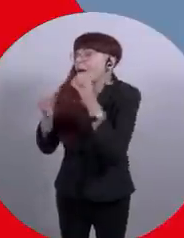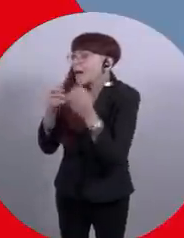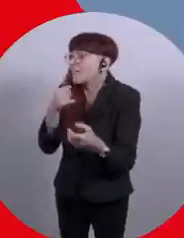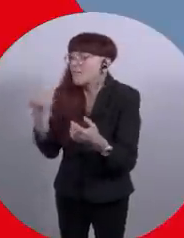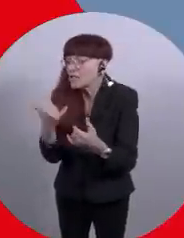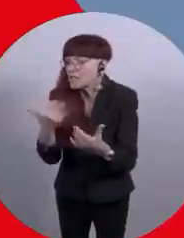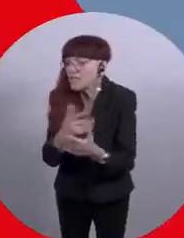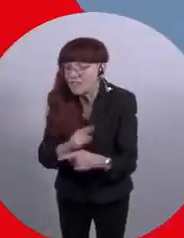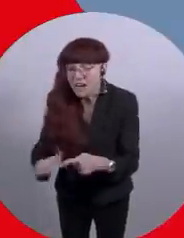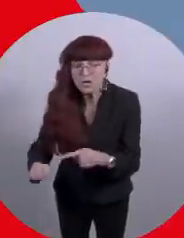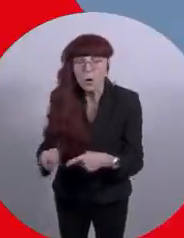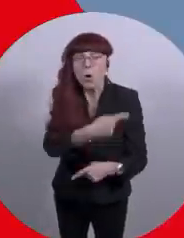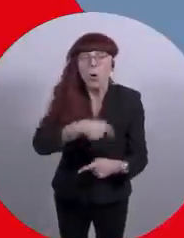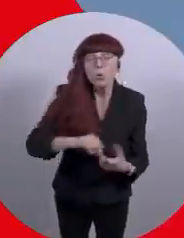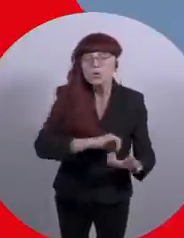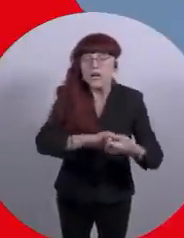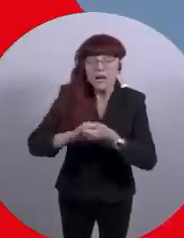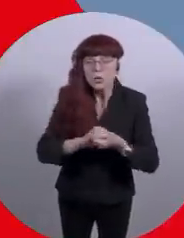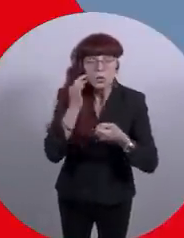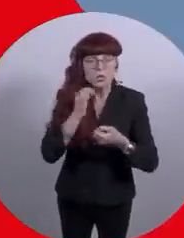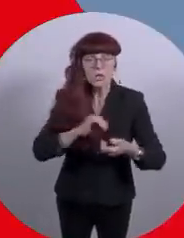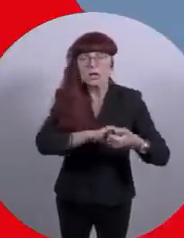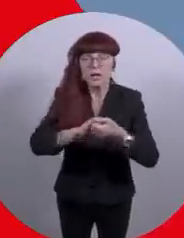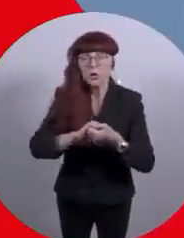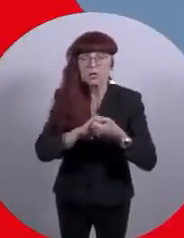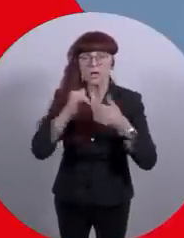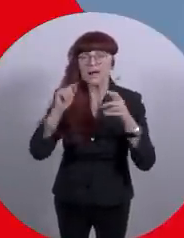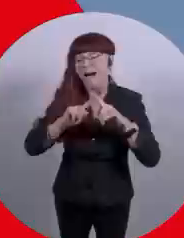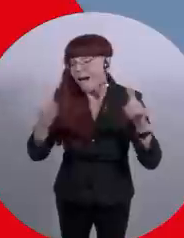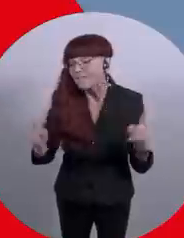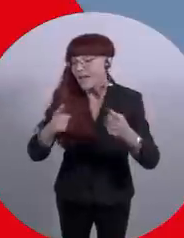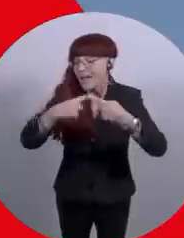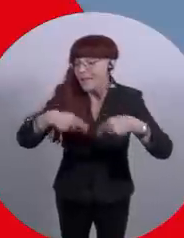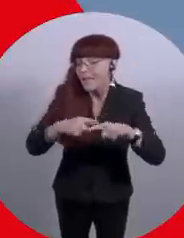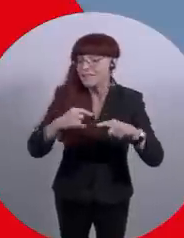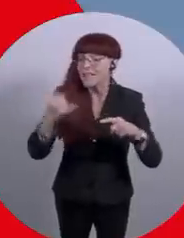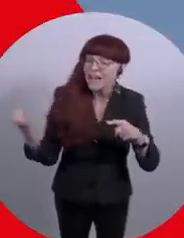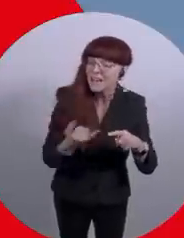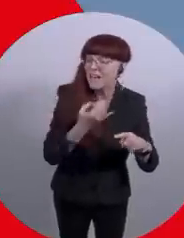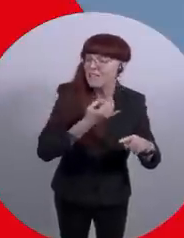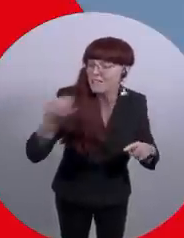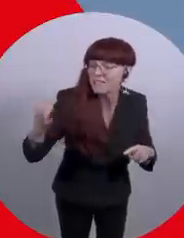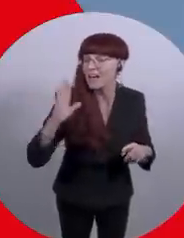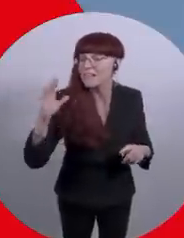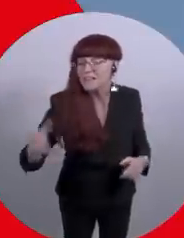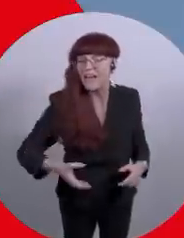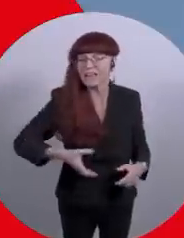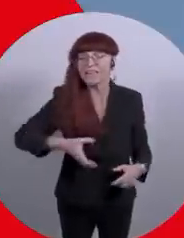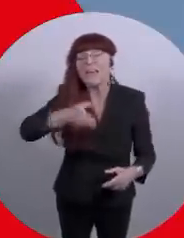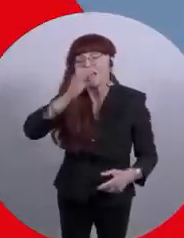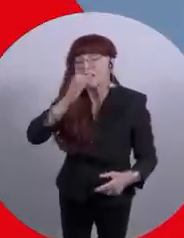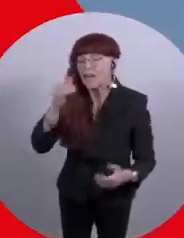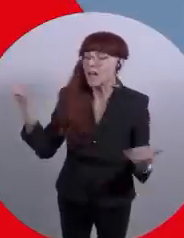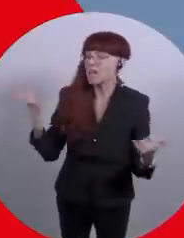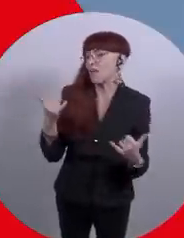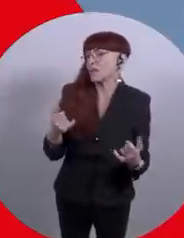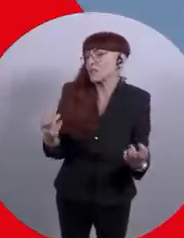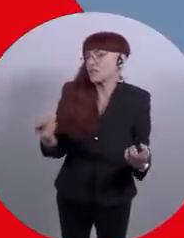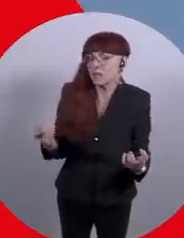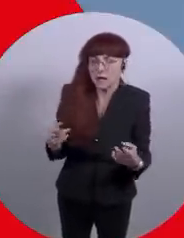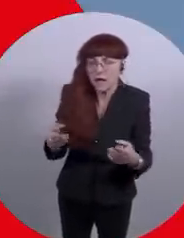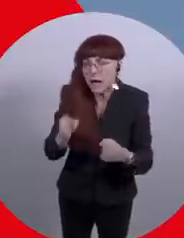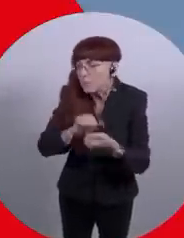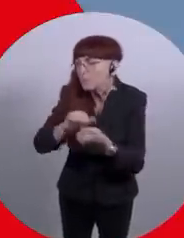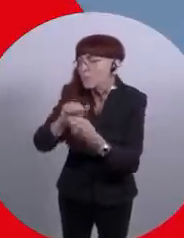dass unsere Genossinnen und Genossen in anderen Ländern heute jeden Tag heute kämpfe um ihr eigenes Trinkwasser führen weil es privatisiert wird